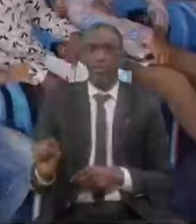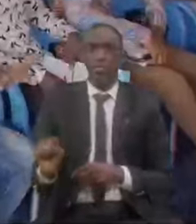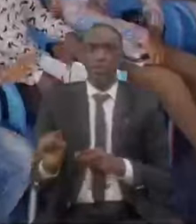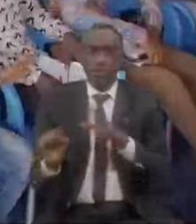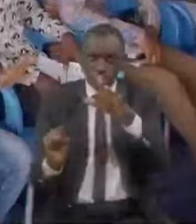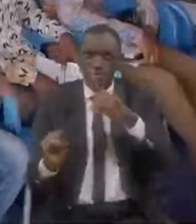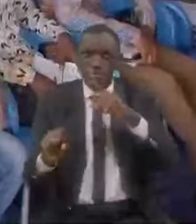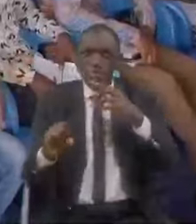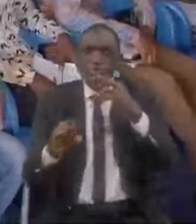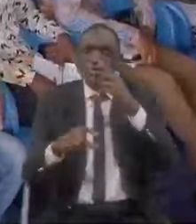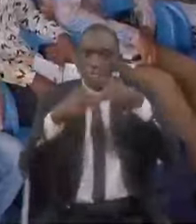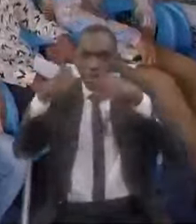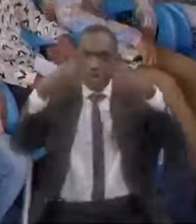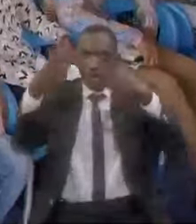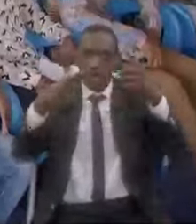Prononcez maintenant en un mot